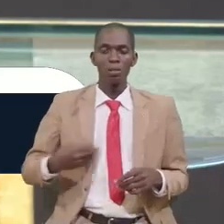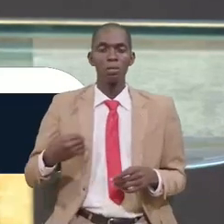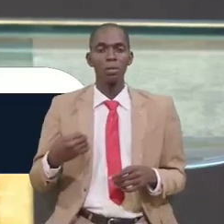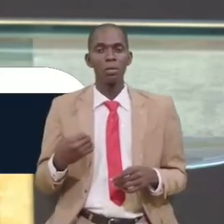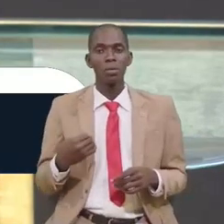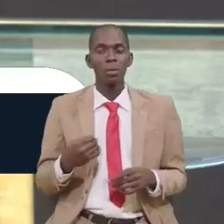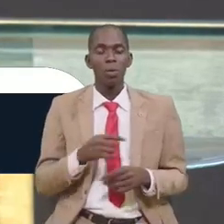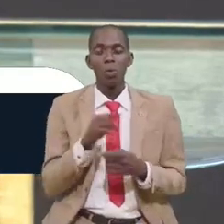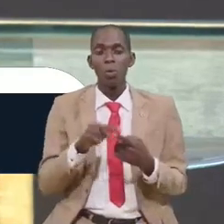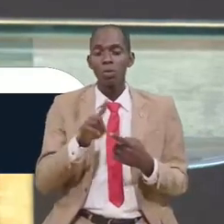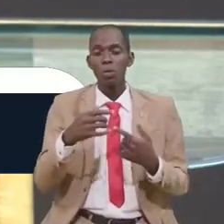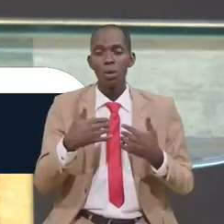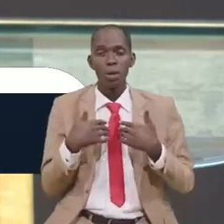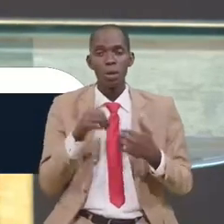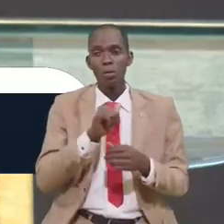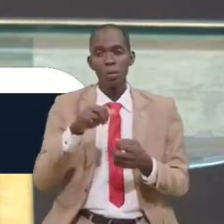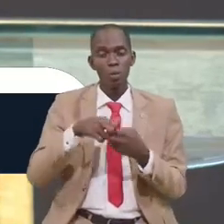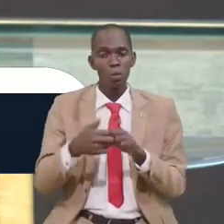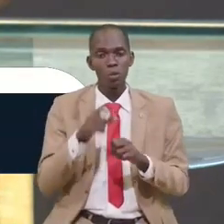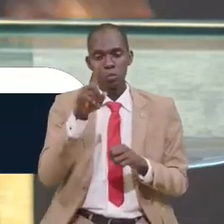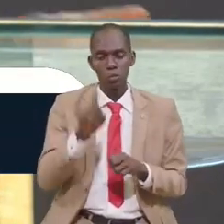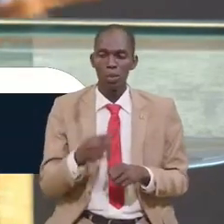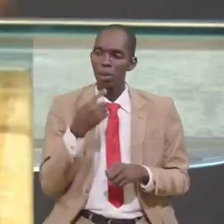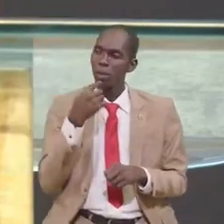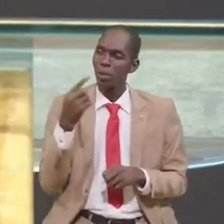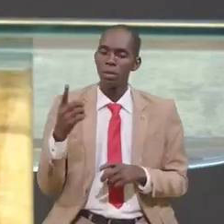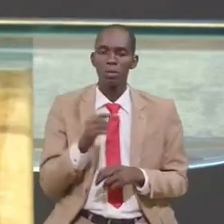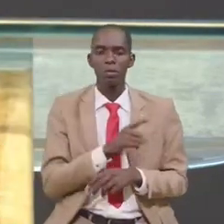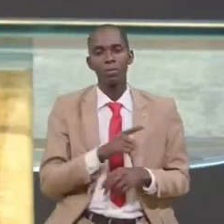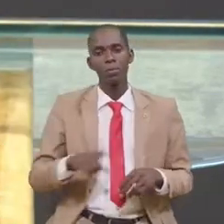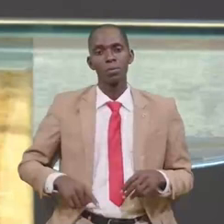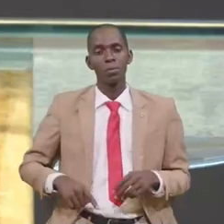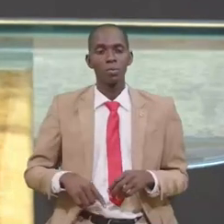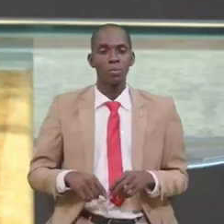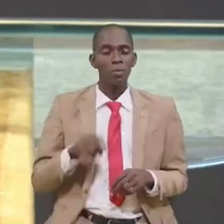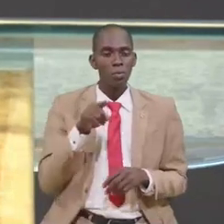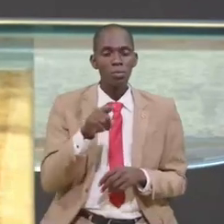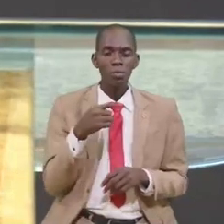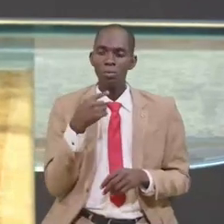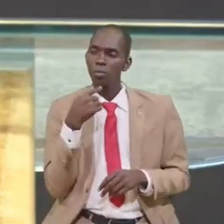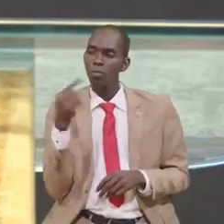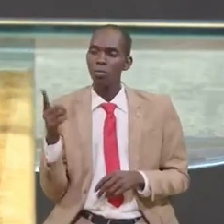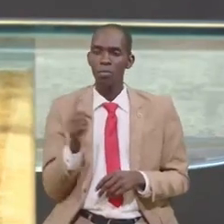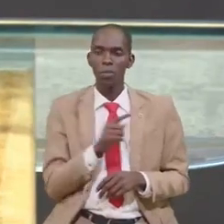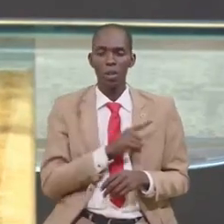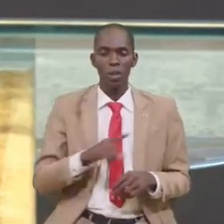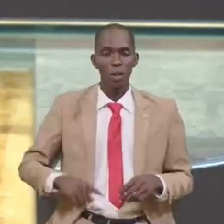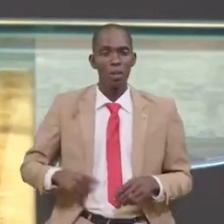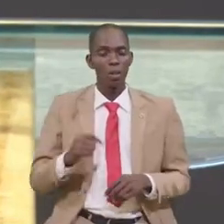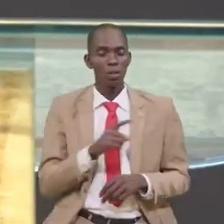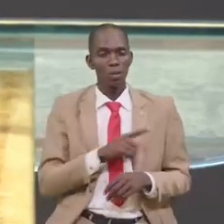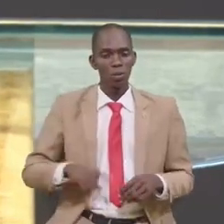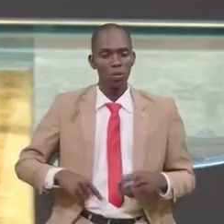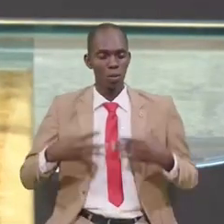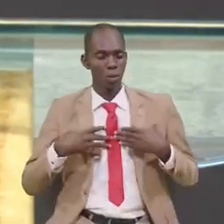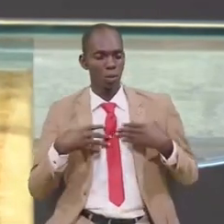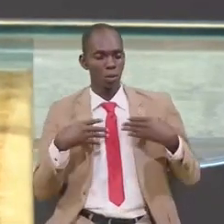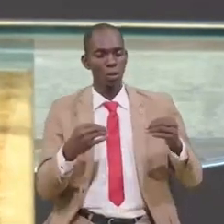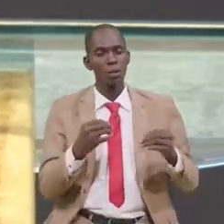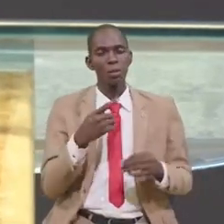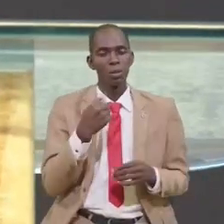avez un problème, vous devez dire ça au Seigneur. Alors, ils l'ont dit au Seigneur et le Seigneur l'a guéri. Alors,